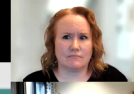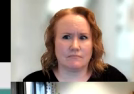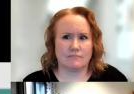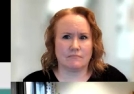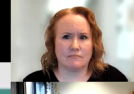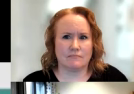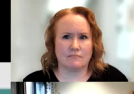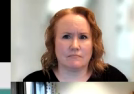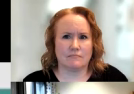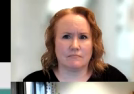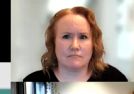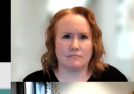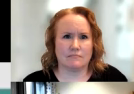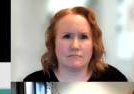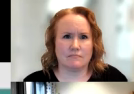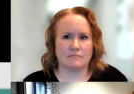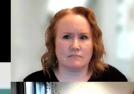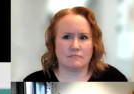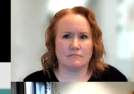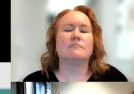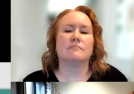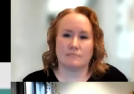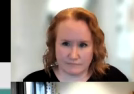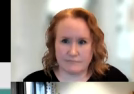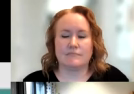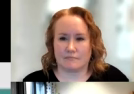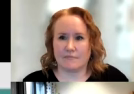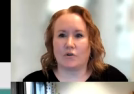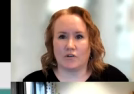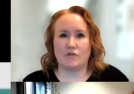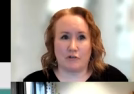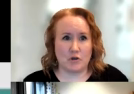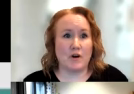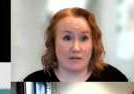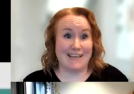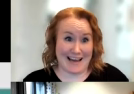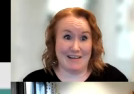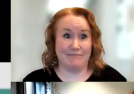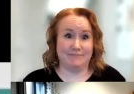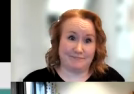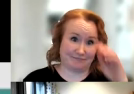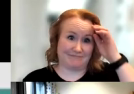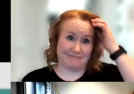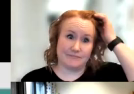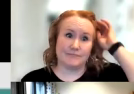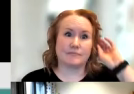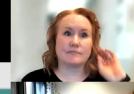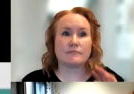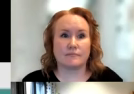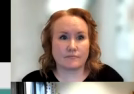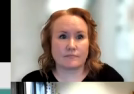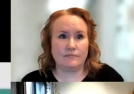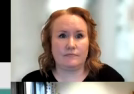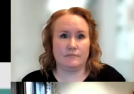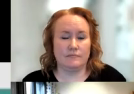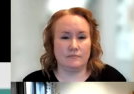innloggingsinformasjon som vil bli utsendt i utrulling til offentlig sektor. Akkurat, så første omgang, nei. Men vi ser på muligheten